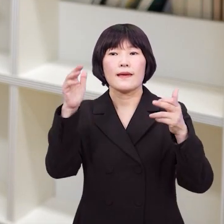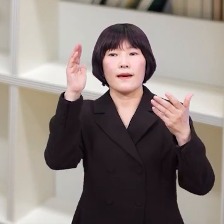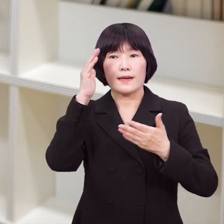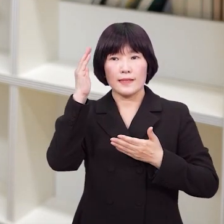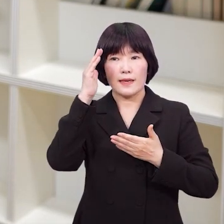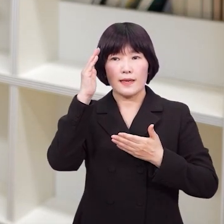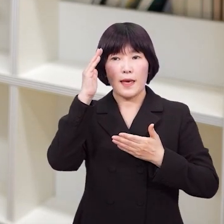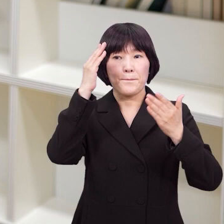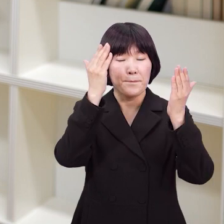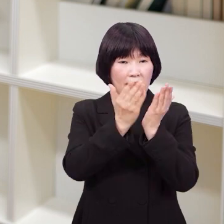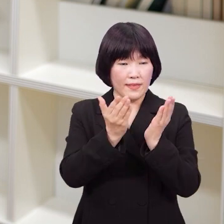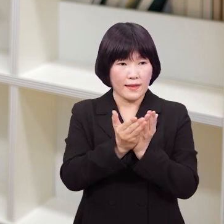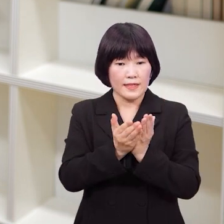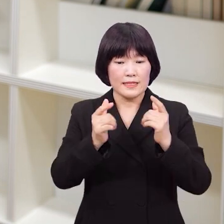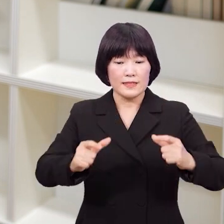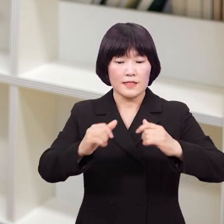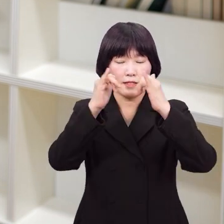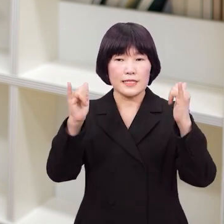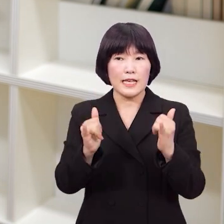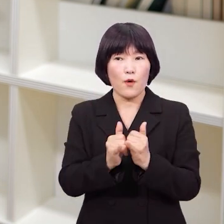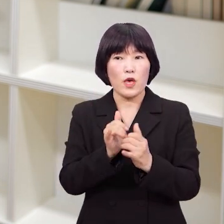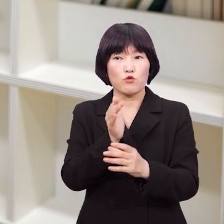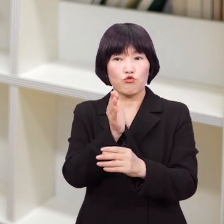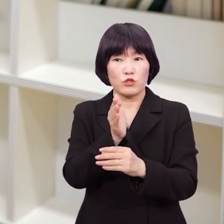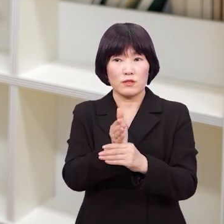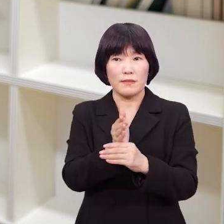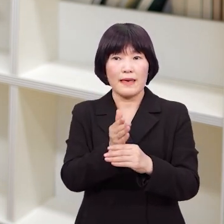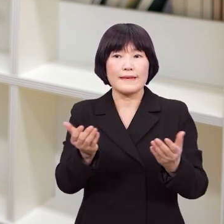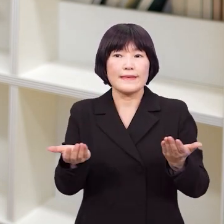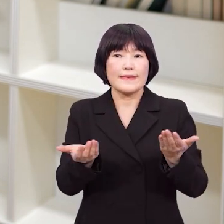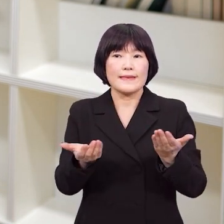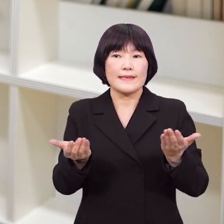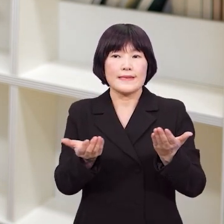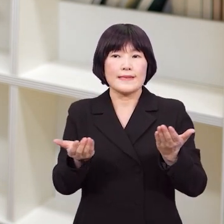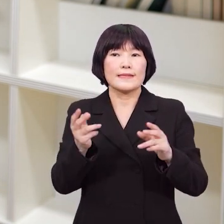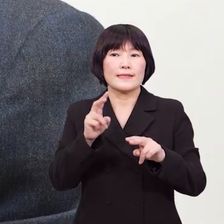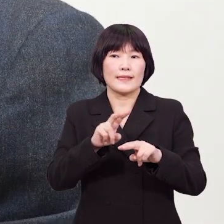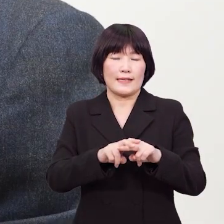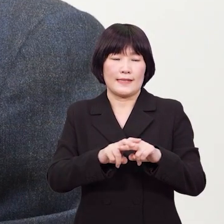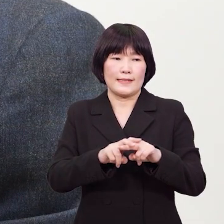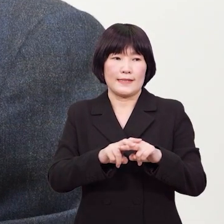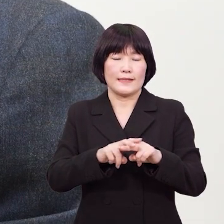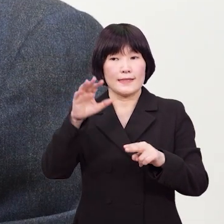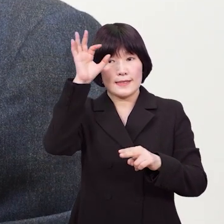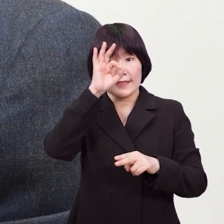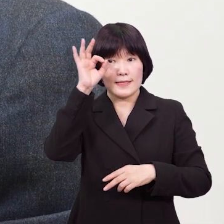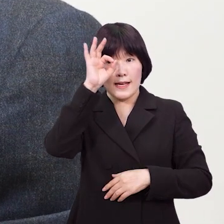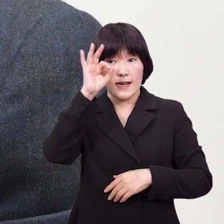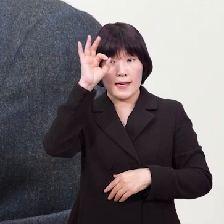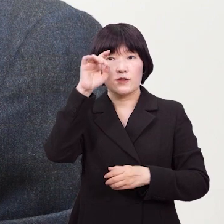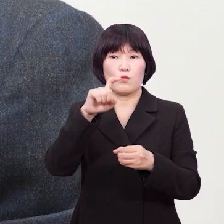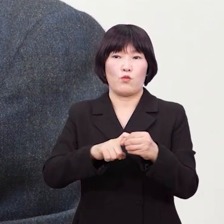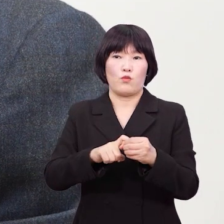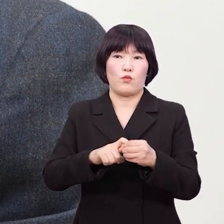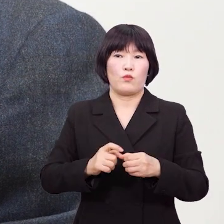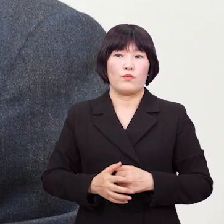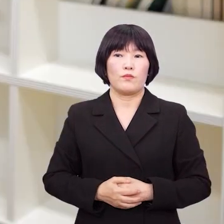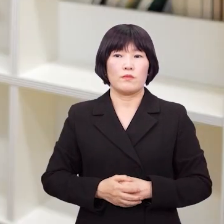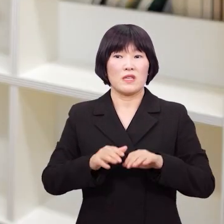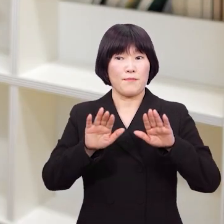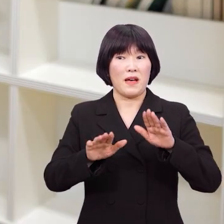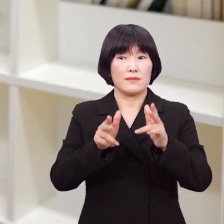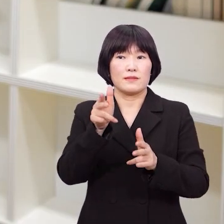장애 학생들에게 적합한 지역사회 중심의 일자리를 찾아주기 위해서 사업을 시작하게